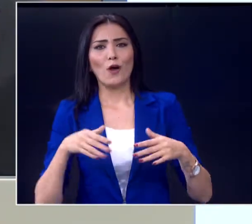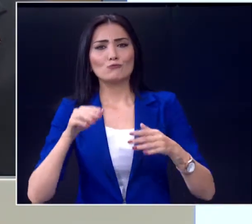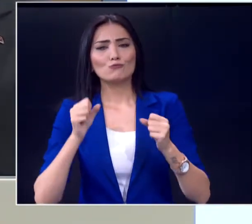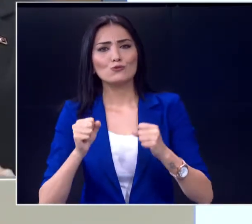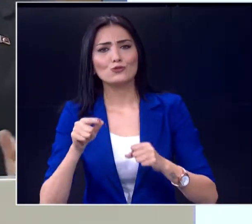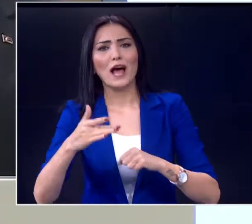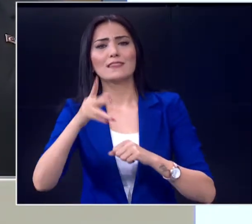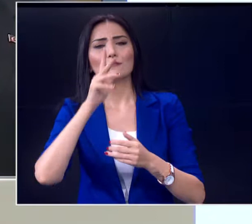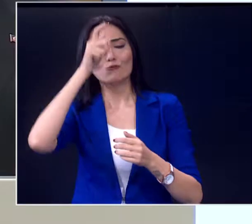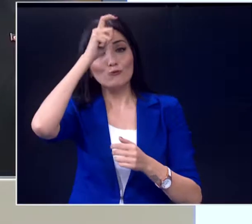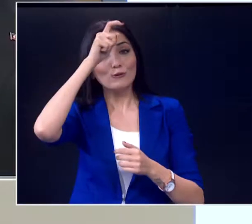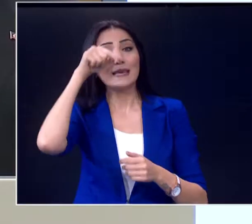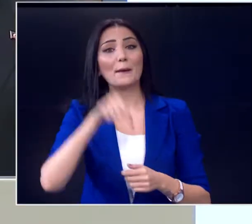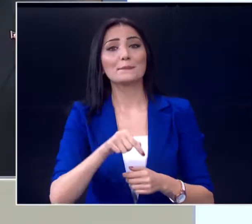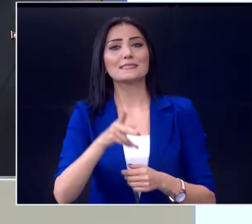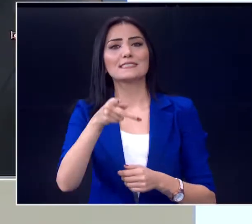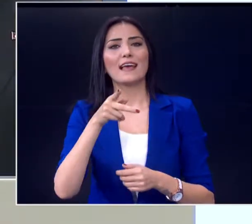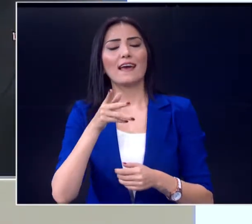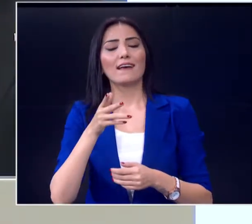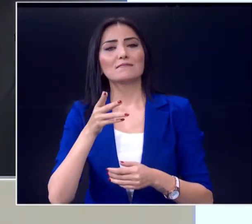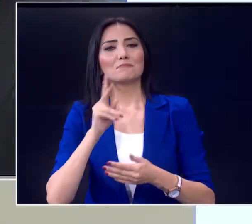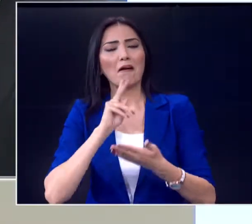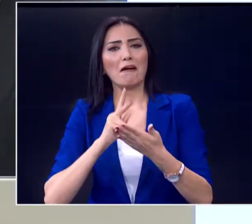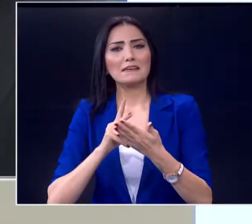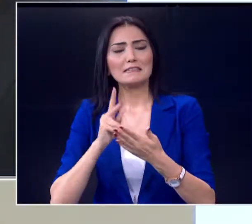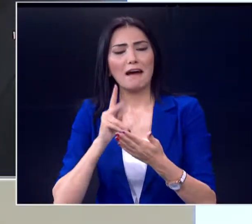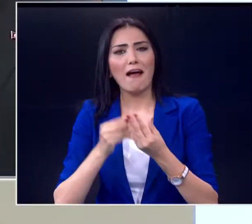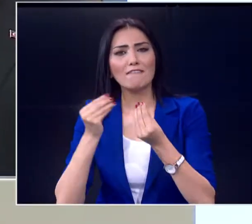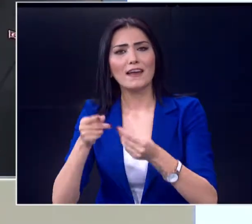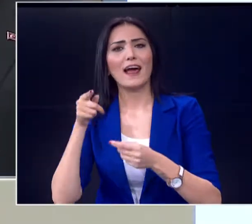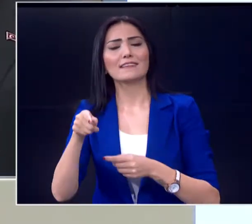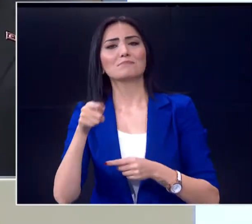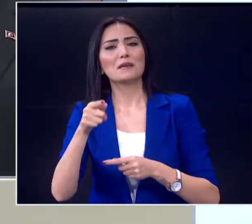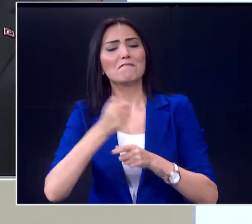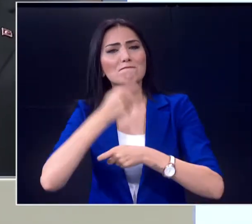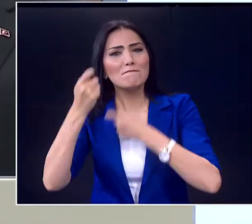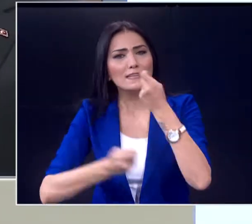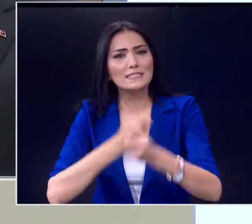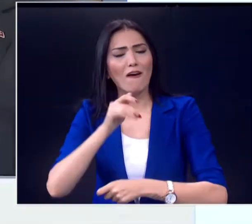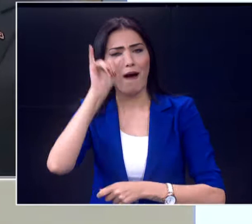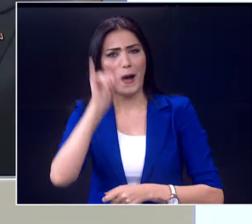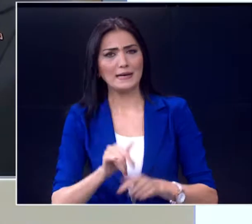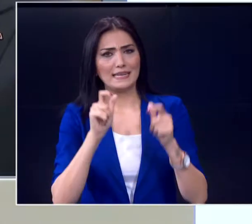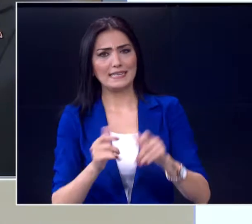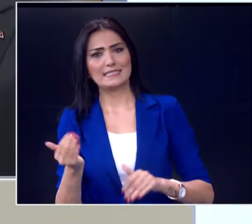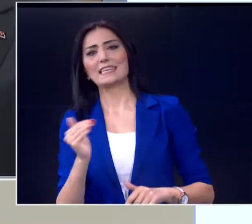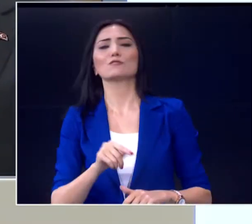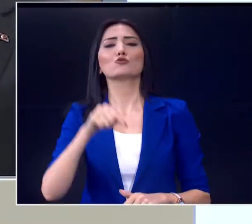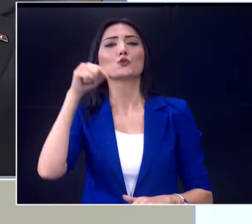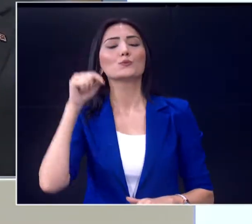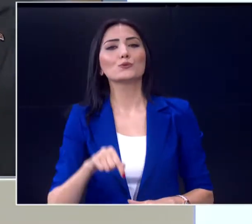ülkemize istikamet veren bir vazifeyi hakkıyla yerine getirmiştir.